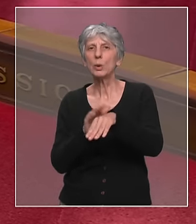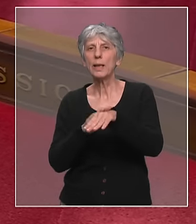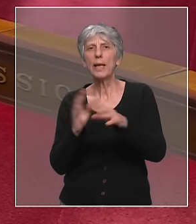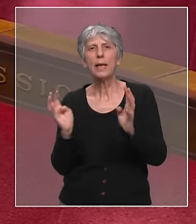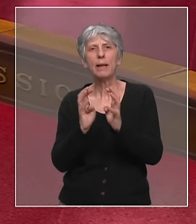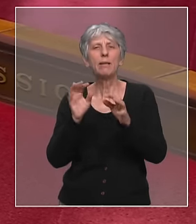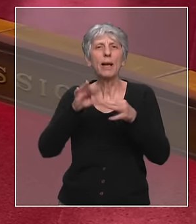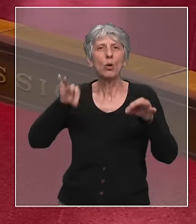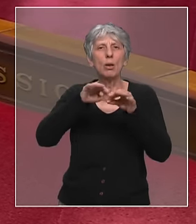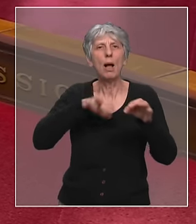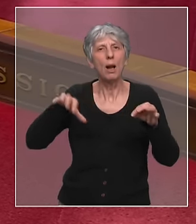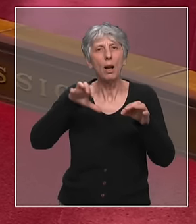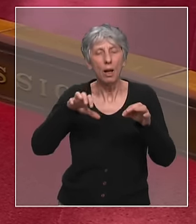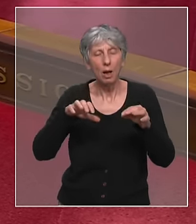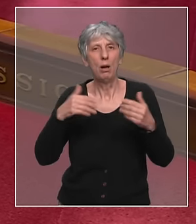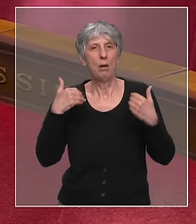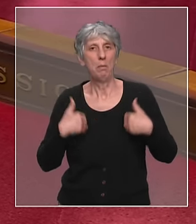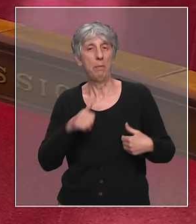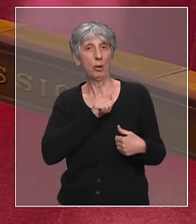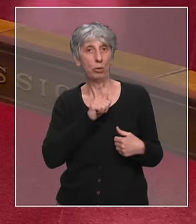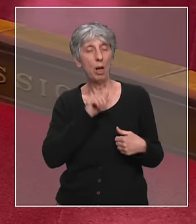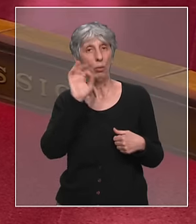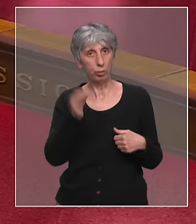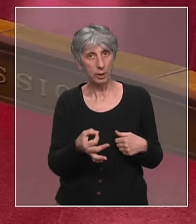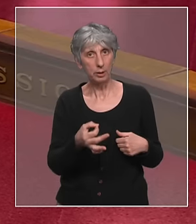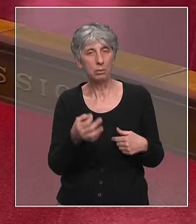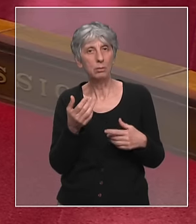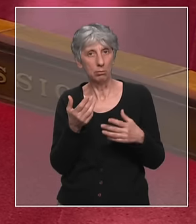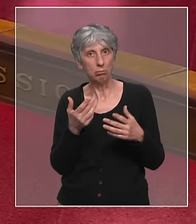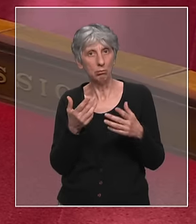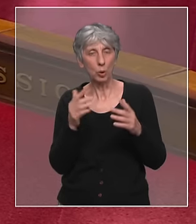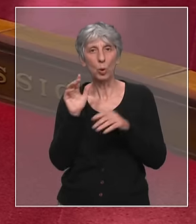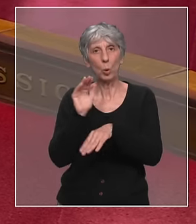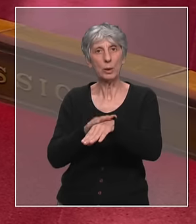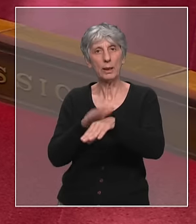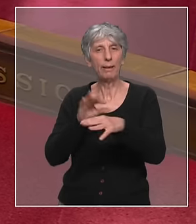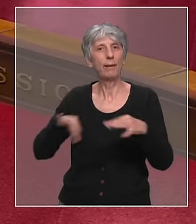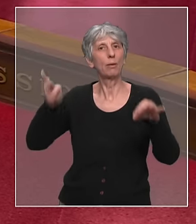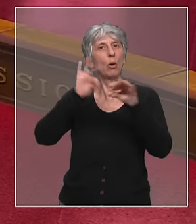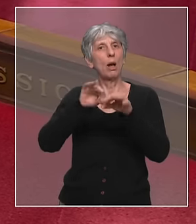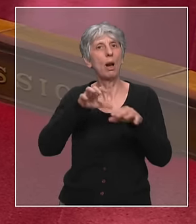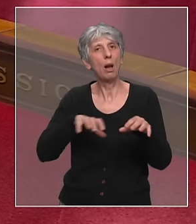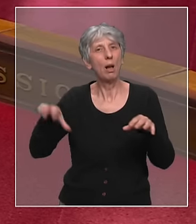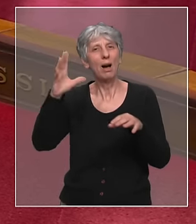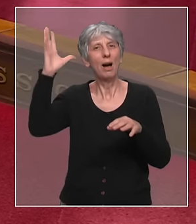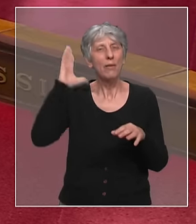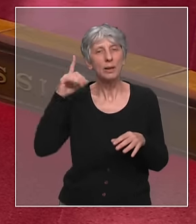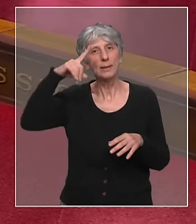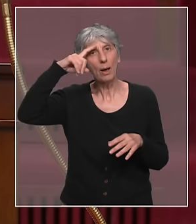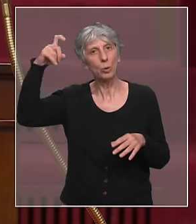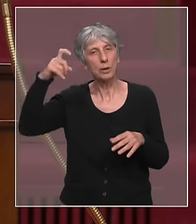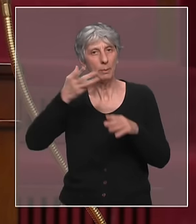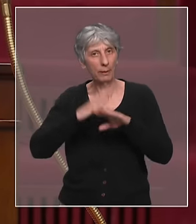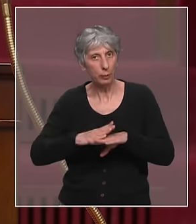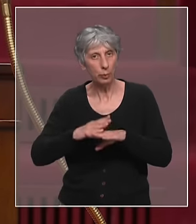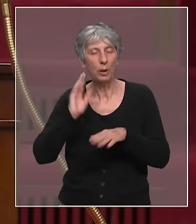êtes favorable? Je vous répondrai qu'à titre personnel, je suis favorable à la mise en œuvre du conseiller territorial tel qu'il avait été prévu par Nicolas Sarkozy. François Hollande